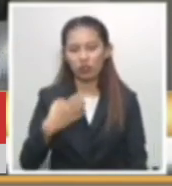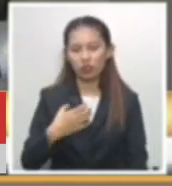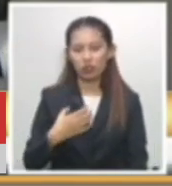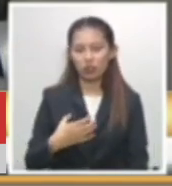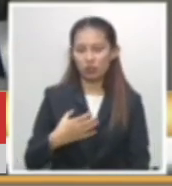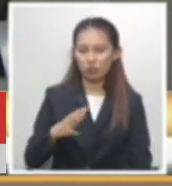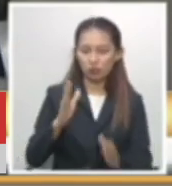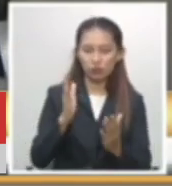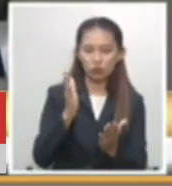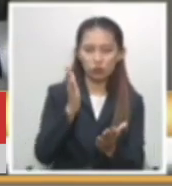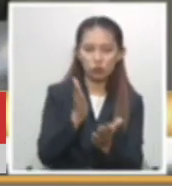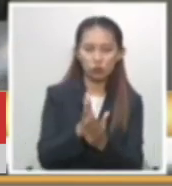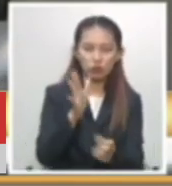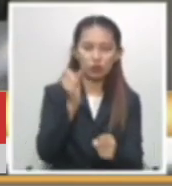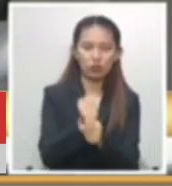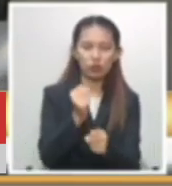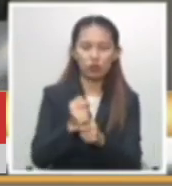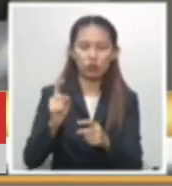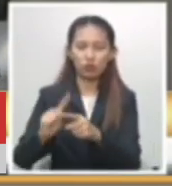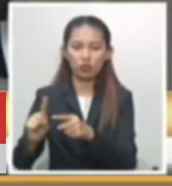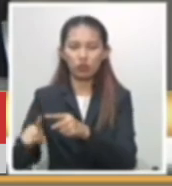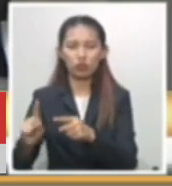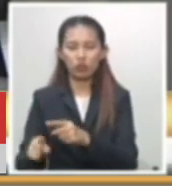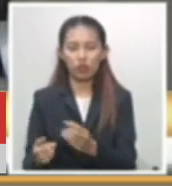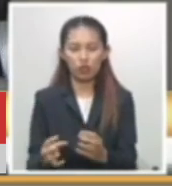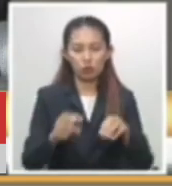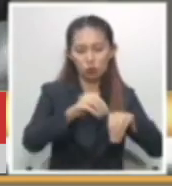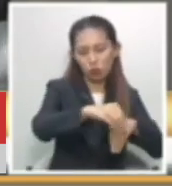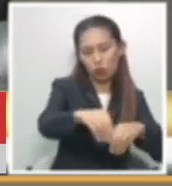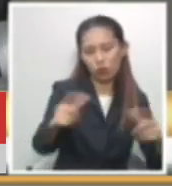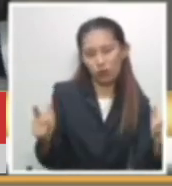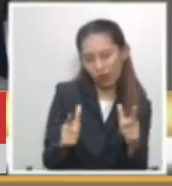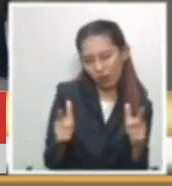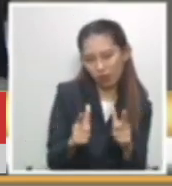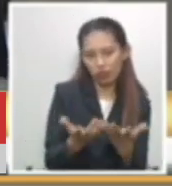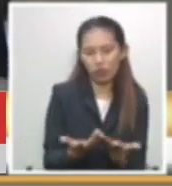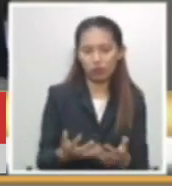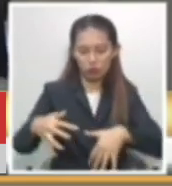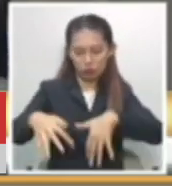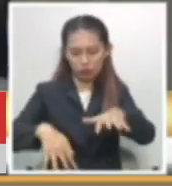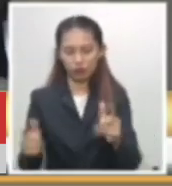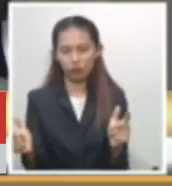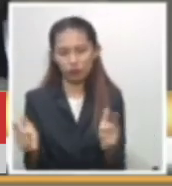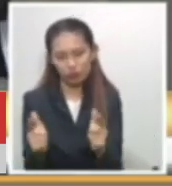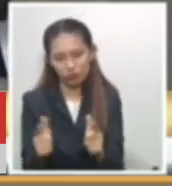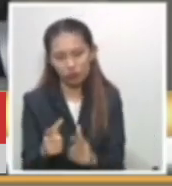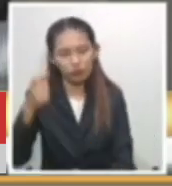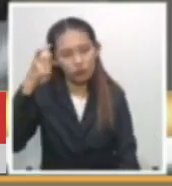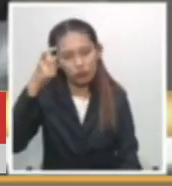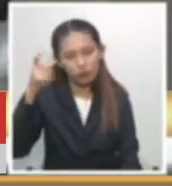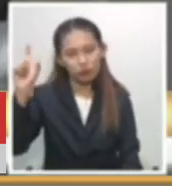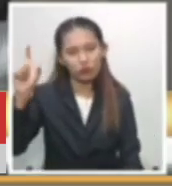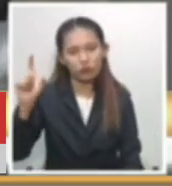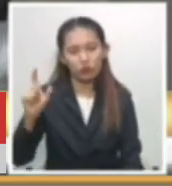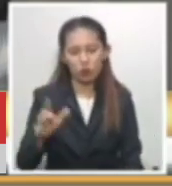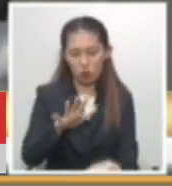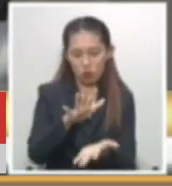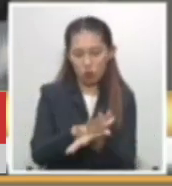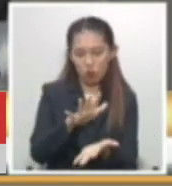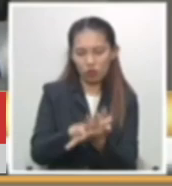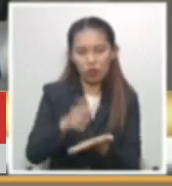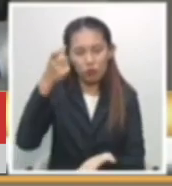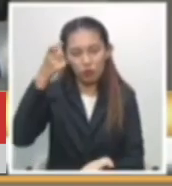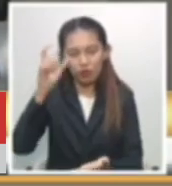เล็กทำลายวิถีชีวิตของชาวบ้านการยุบโรงเรียนขนาดเล็กเกิด